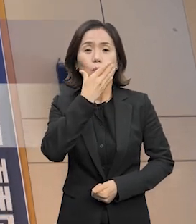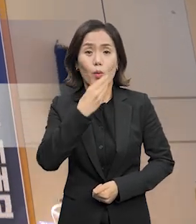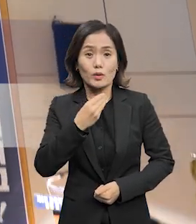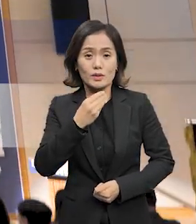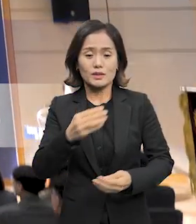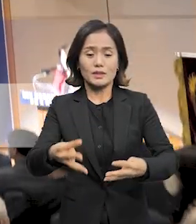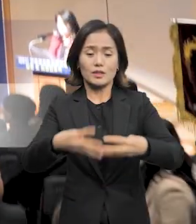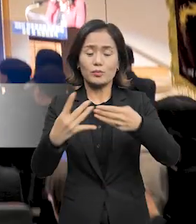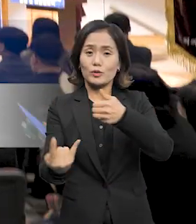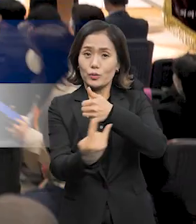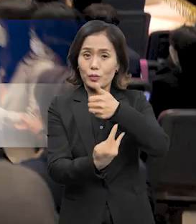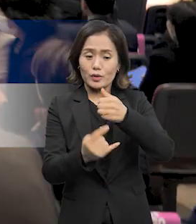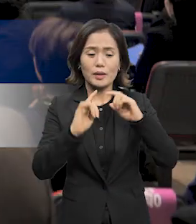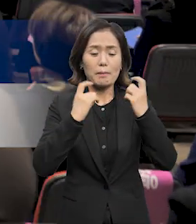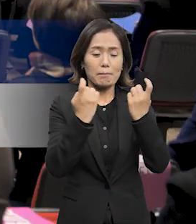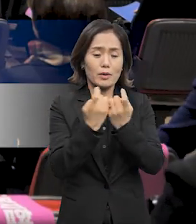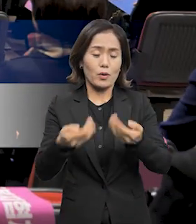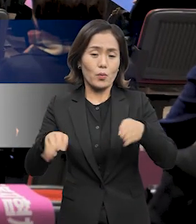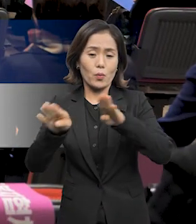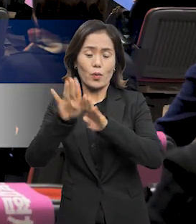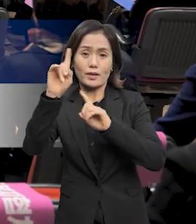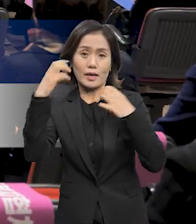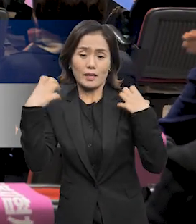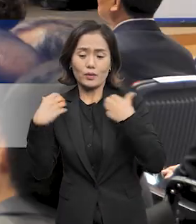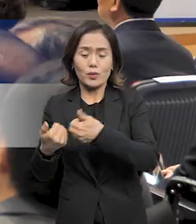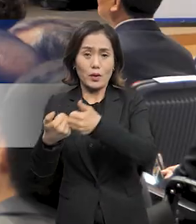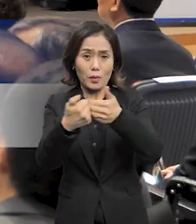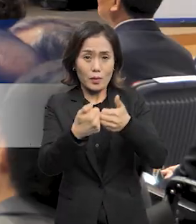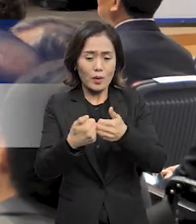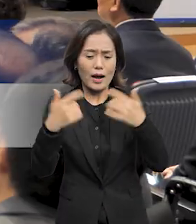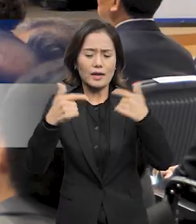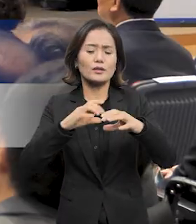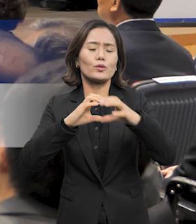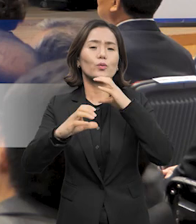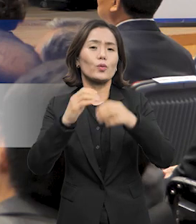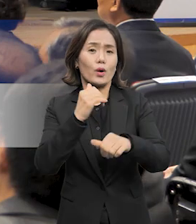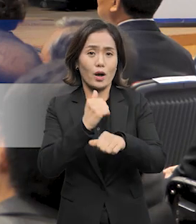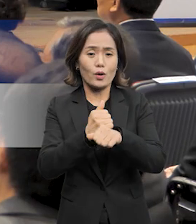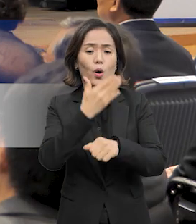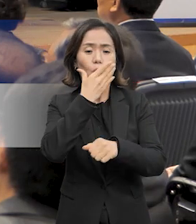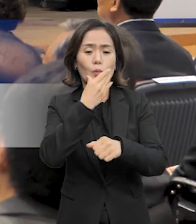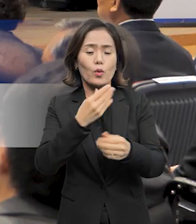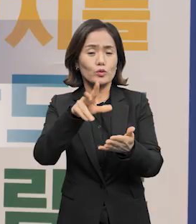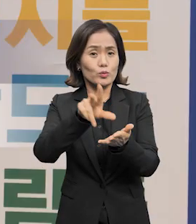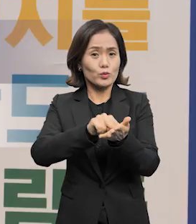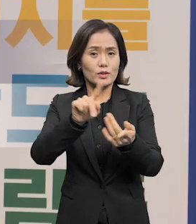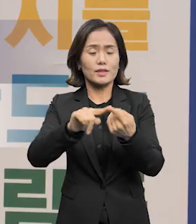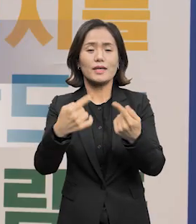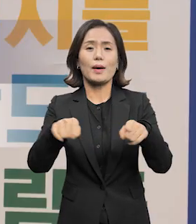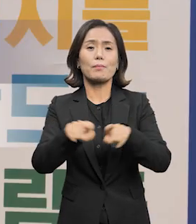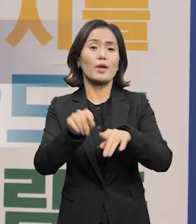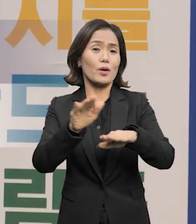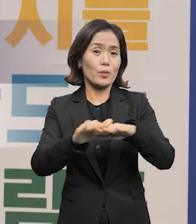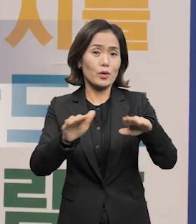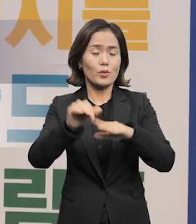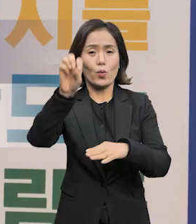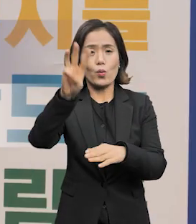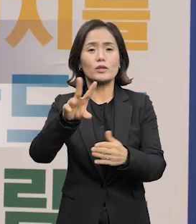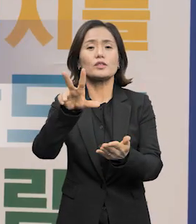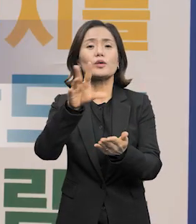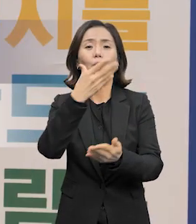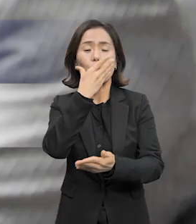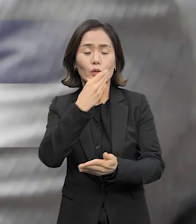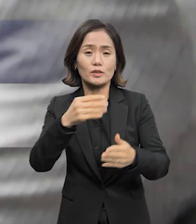복지 협치위원회는 민간과 행정 의회가 협력해 상시 소통 체계를 구축하고 복지 현안을 함께 해결하는